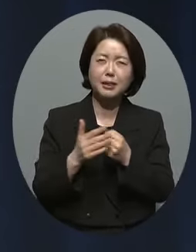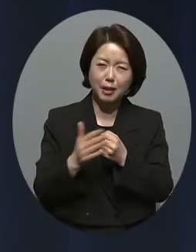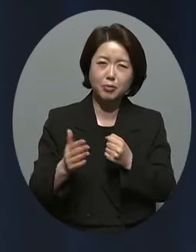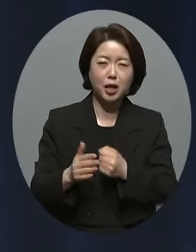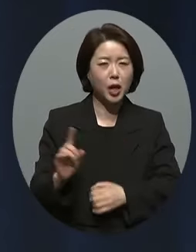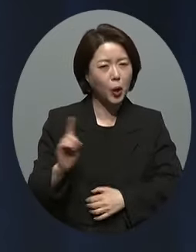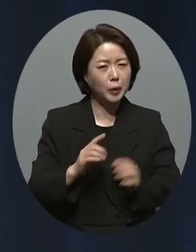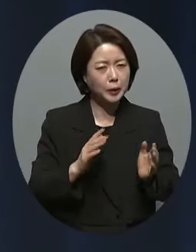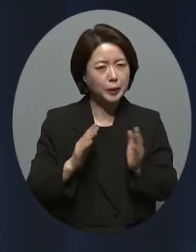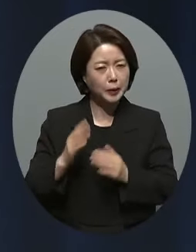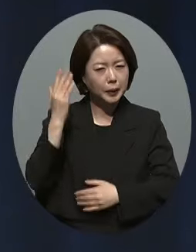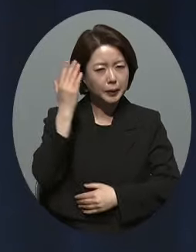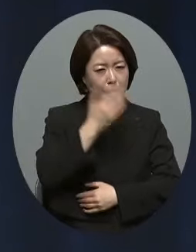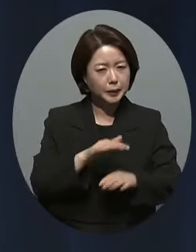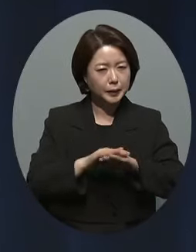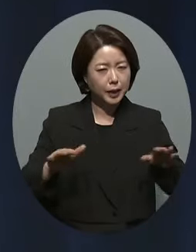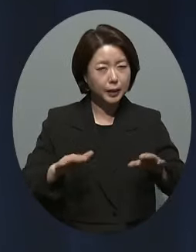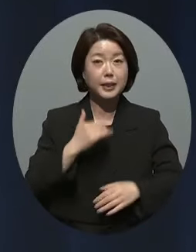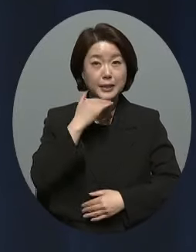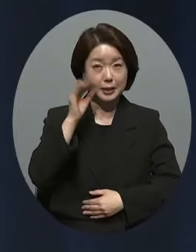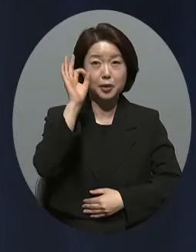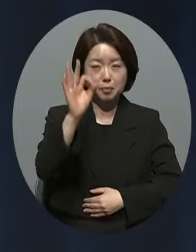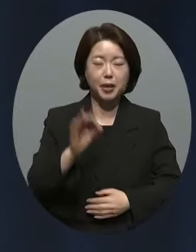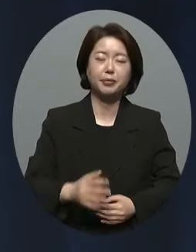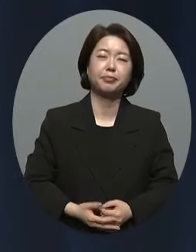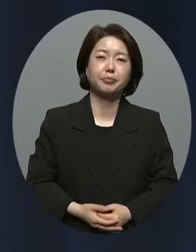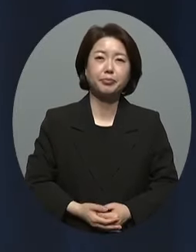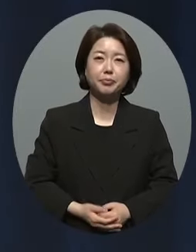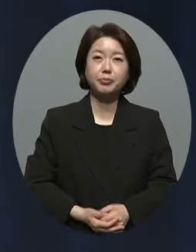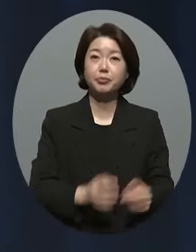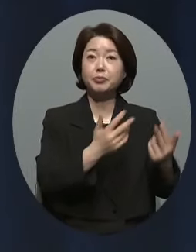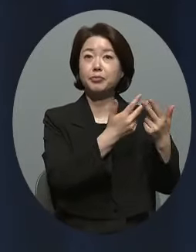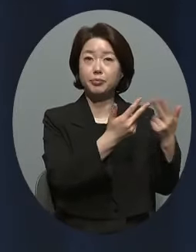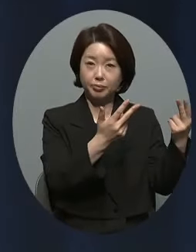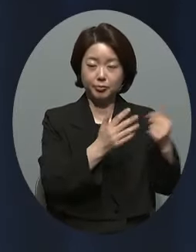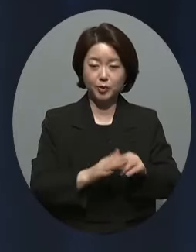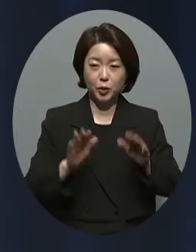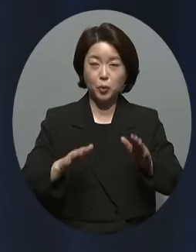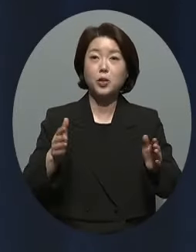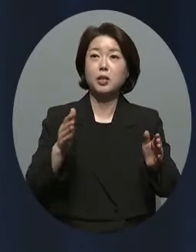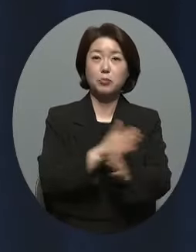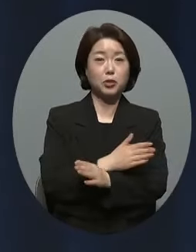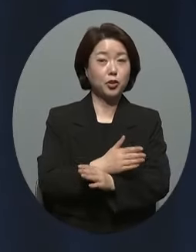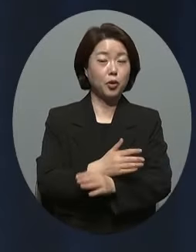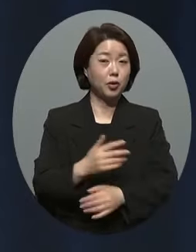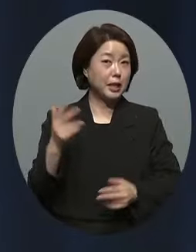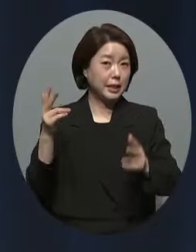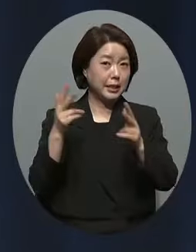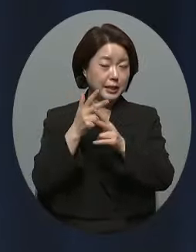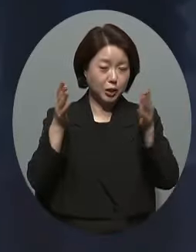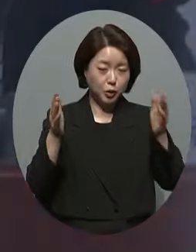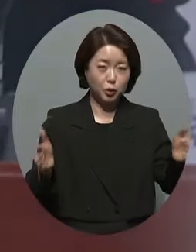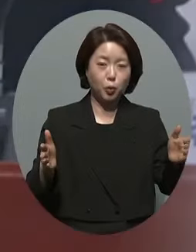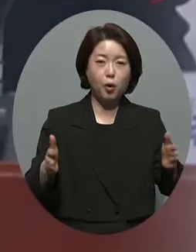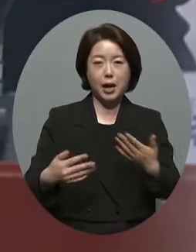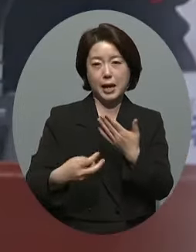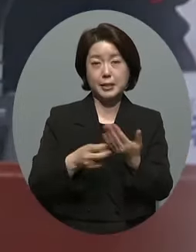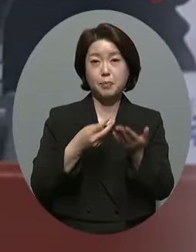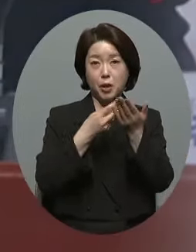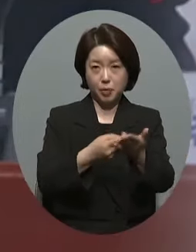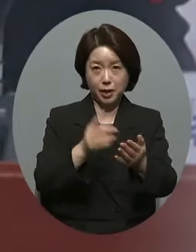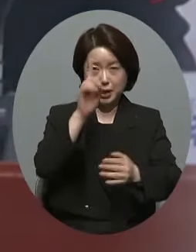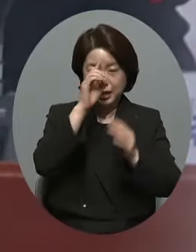어떻게 정리가 될지 또 지켜볼 수 있을 것 같습니다 자 이런 가운데 이재명 대표 가요 오늘부터 일주일간 이번 치료를 받기 위해서 휴가를 가질